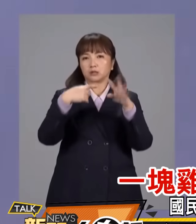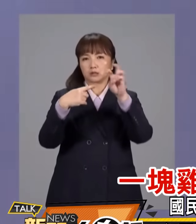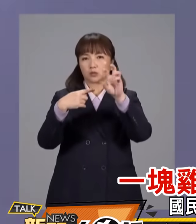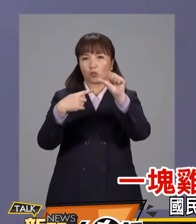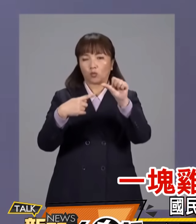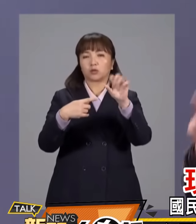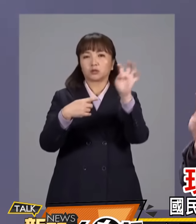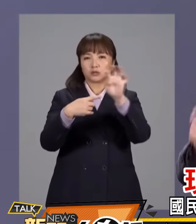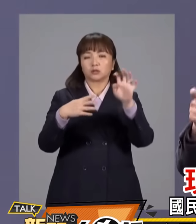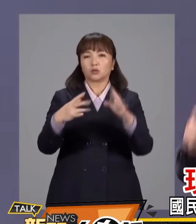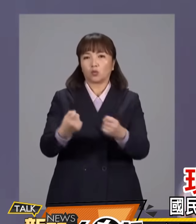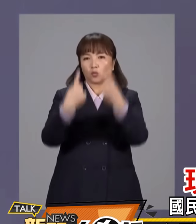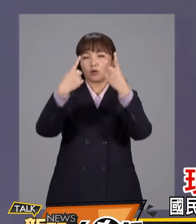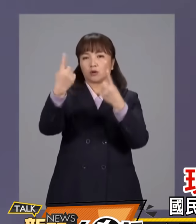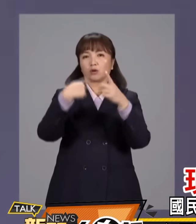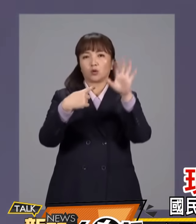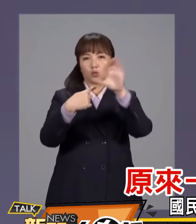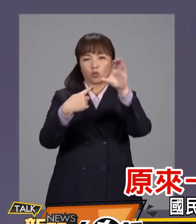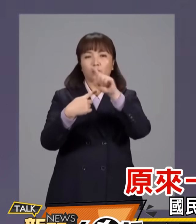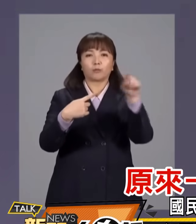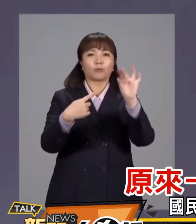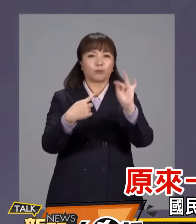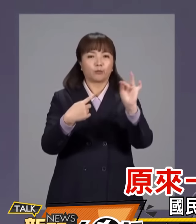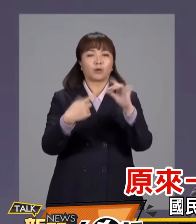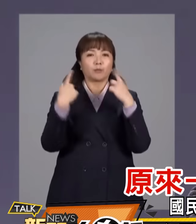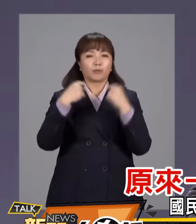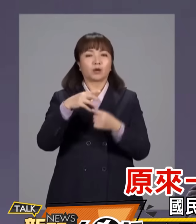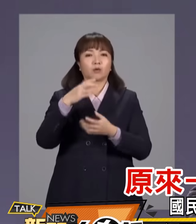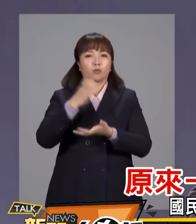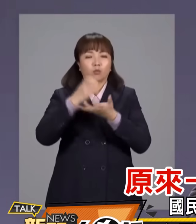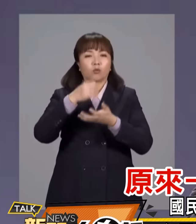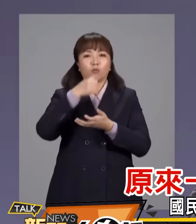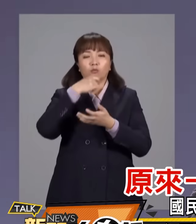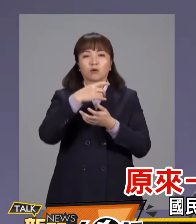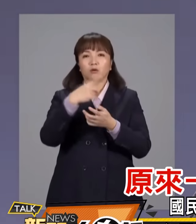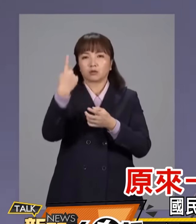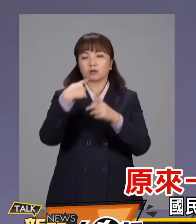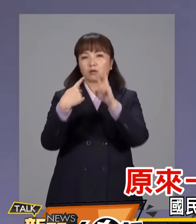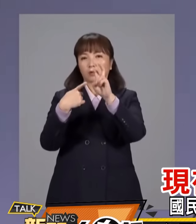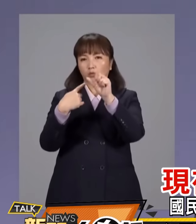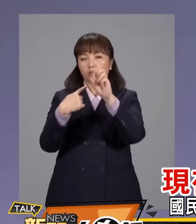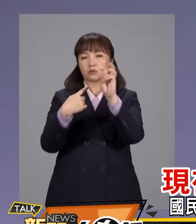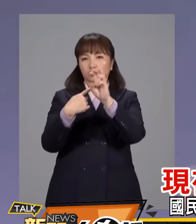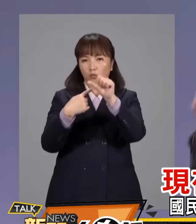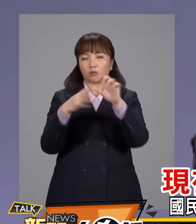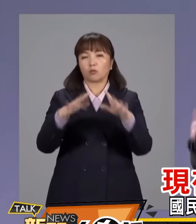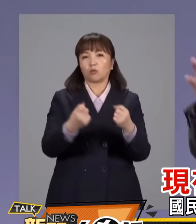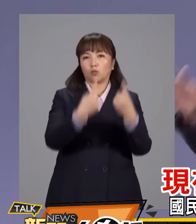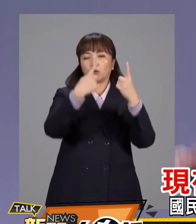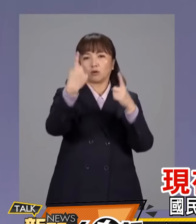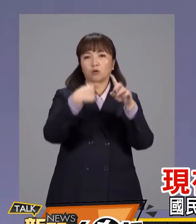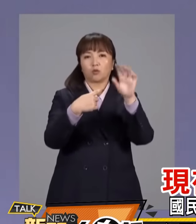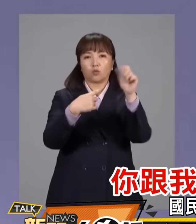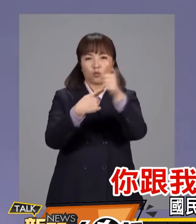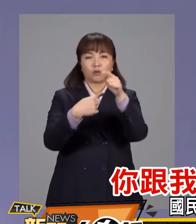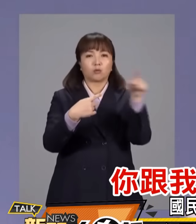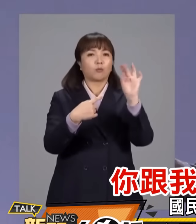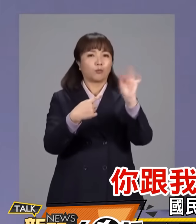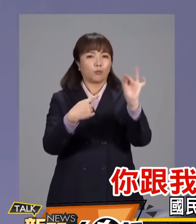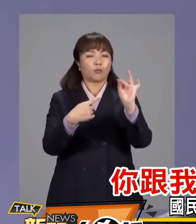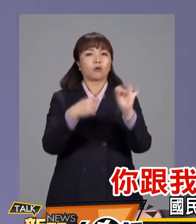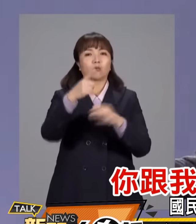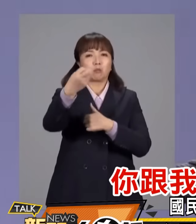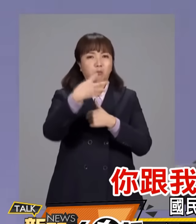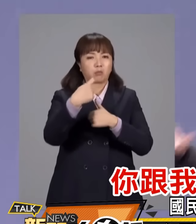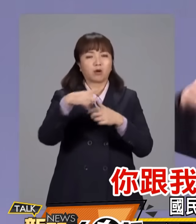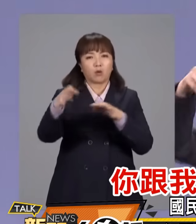35块、40块，现在90块、100块。原来一杯珍奶25块、35块，现在要50块到100块。